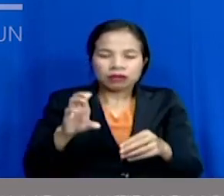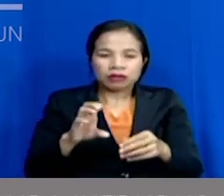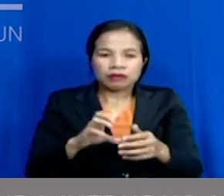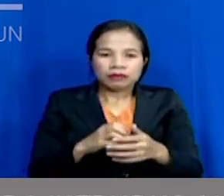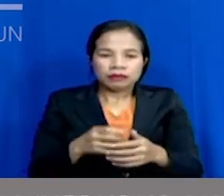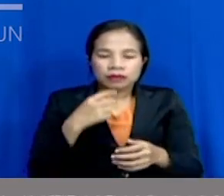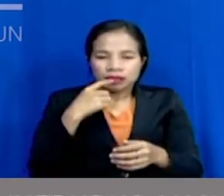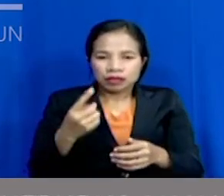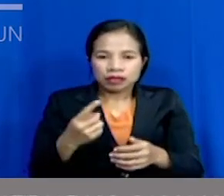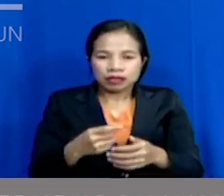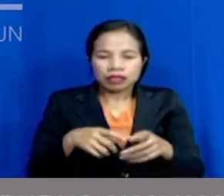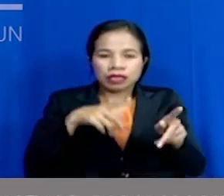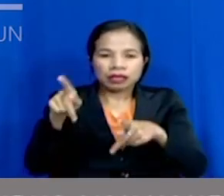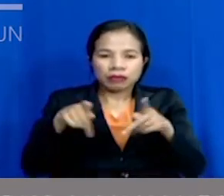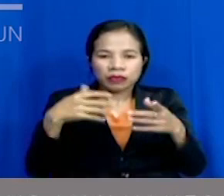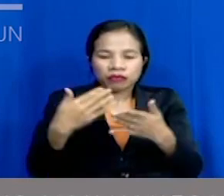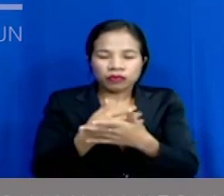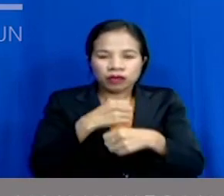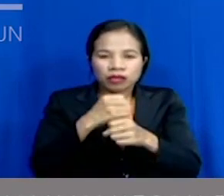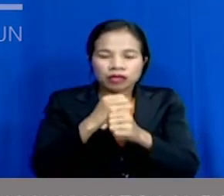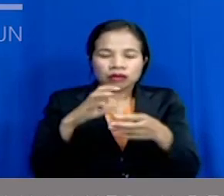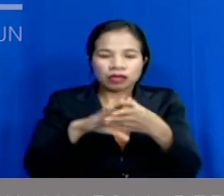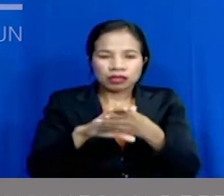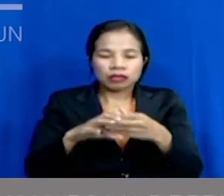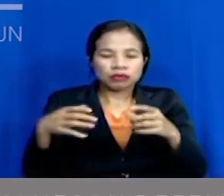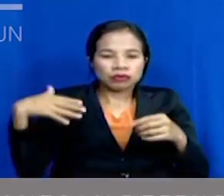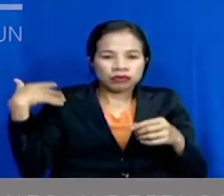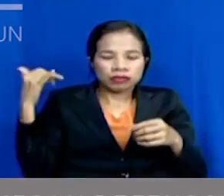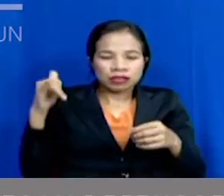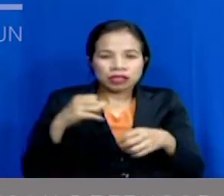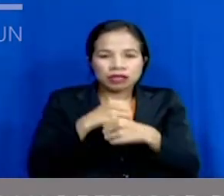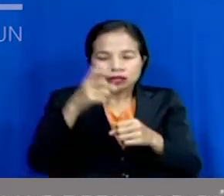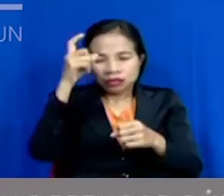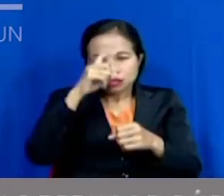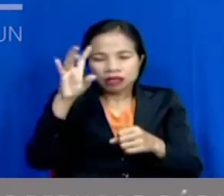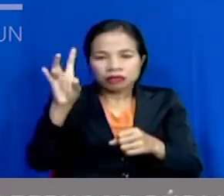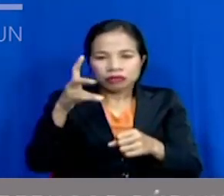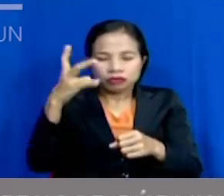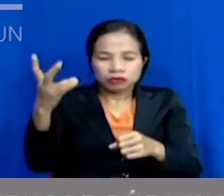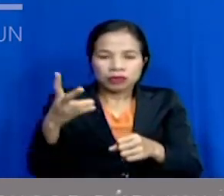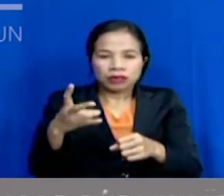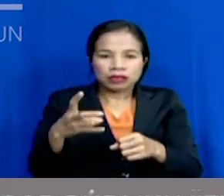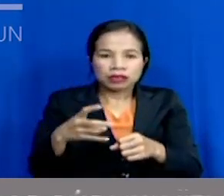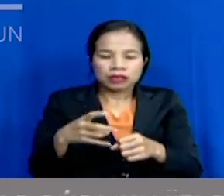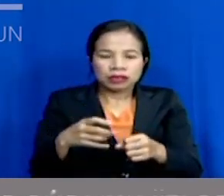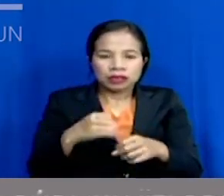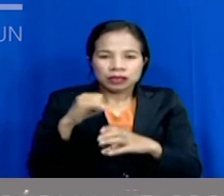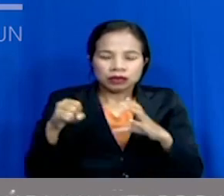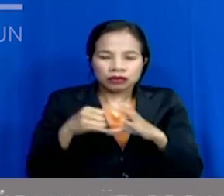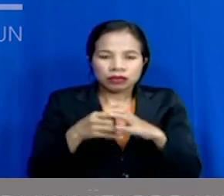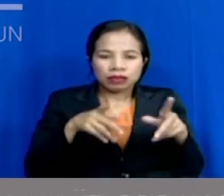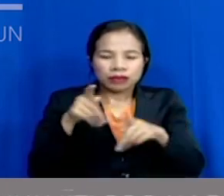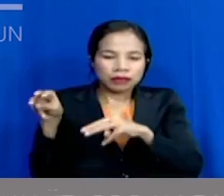Salvador Ateten electores fon sira ne compostul si joven sira nebe atinge o natina sa nolul resinitu e inclui sira nebe muda